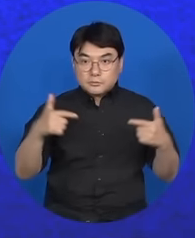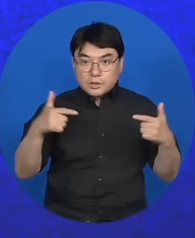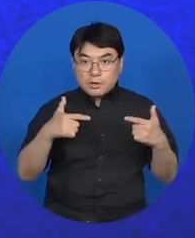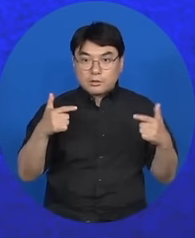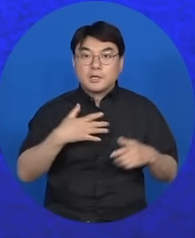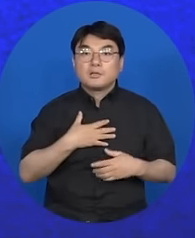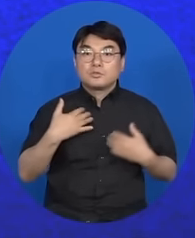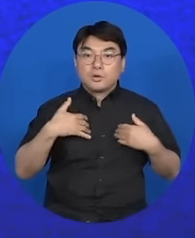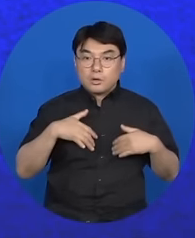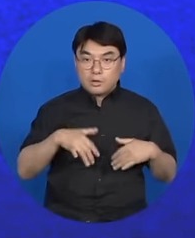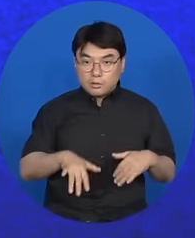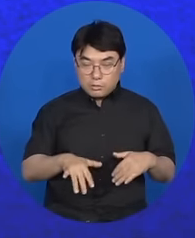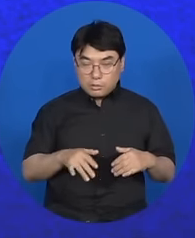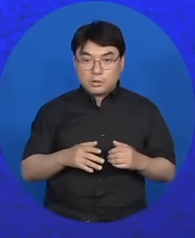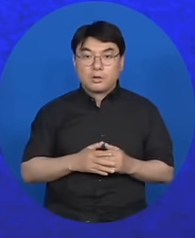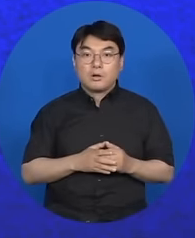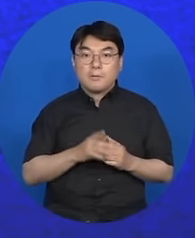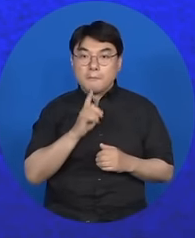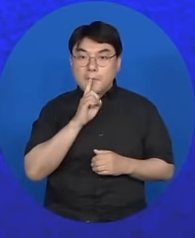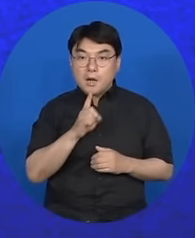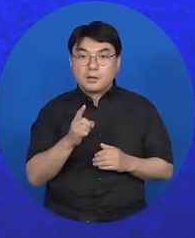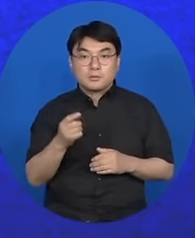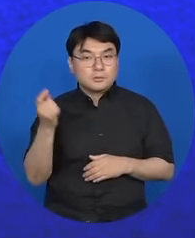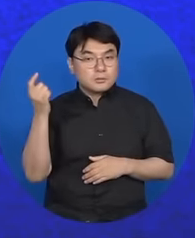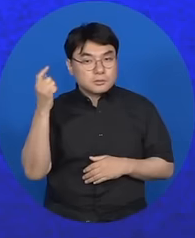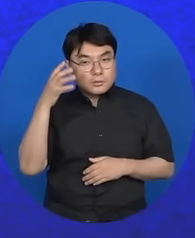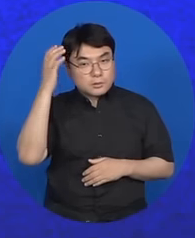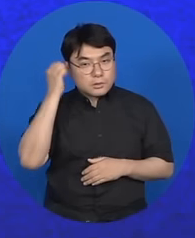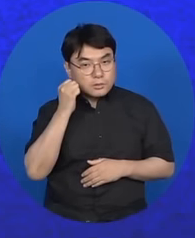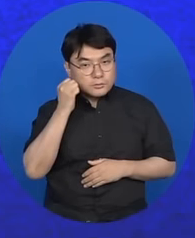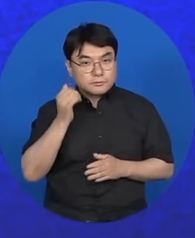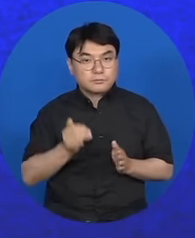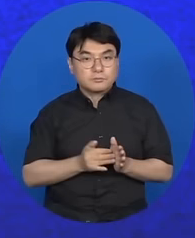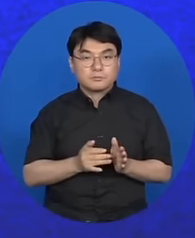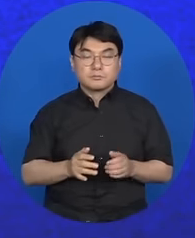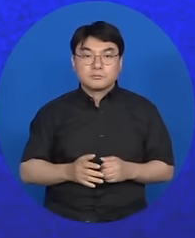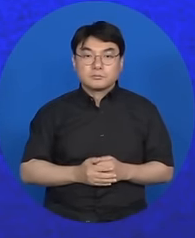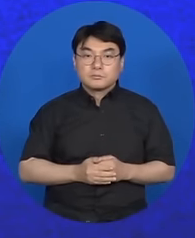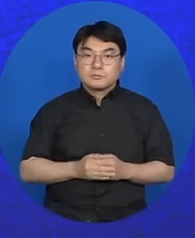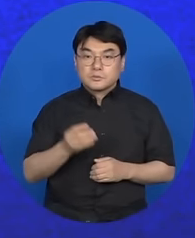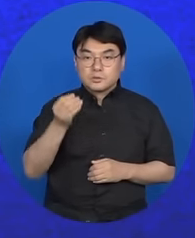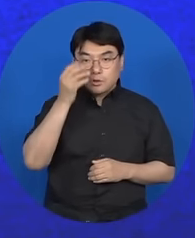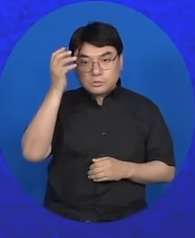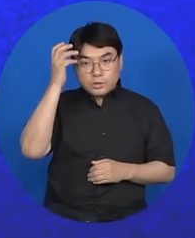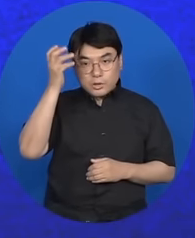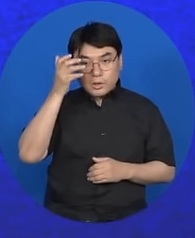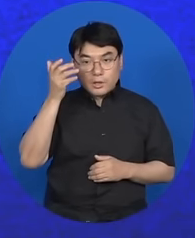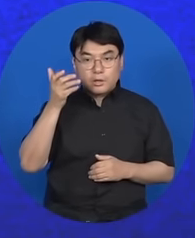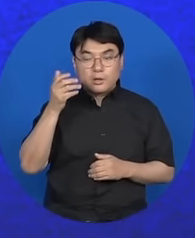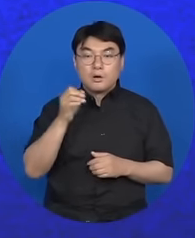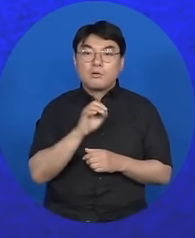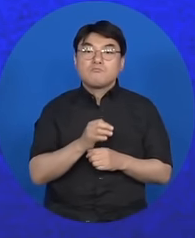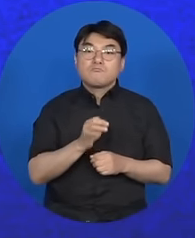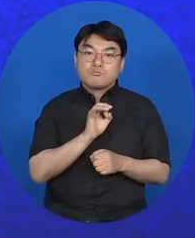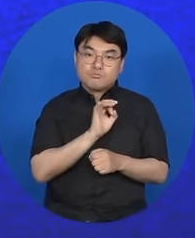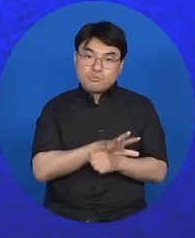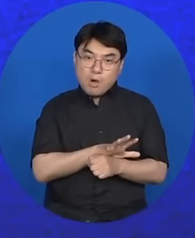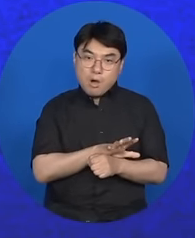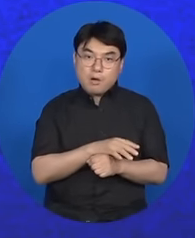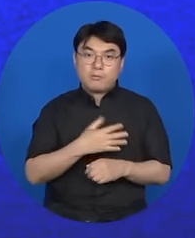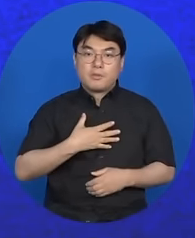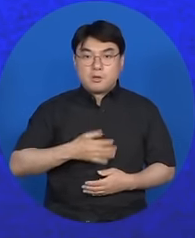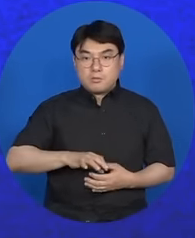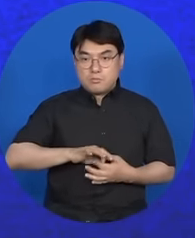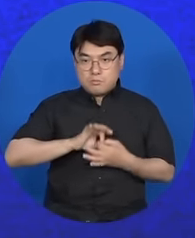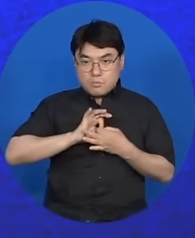마술사 시몬의 문제가 뭐였죠? 성령을 내리는 권능을 내가 돈으로 사서 내 소유로